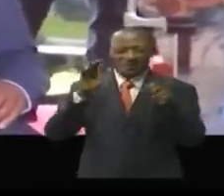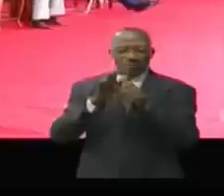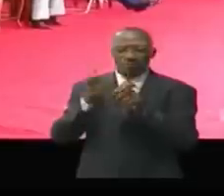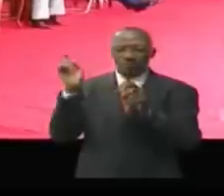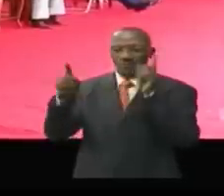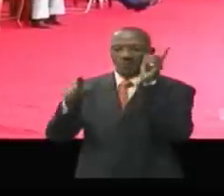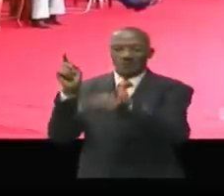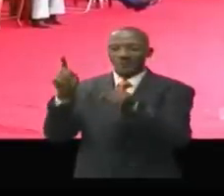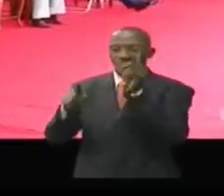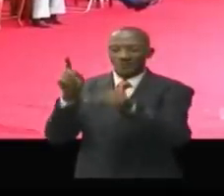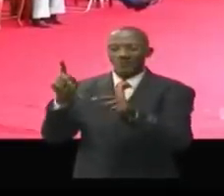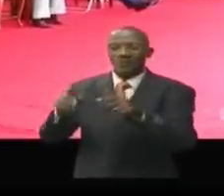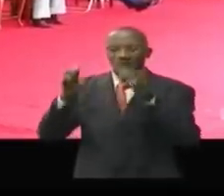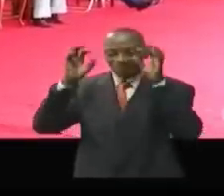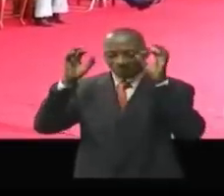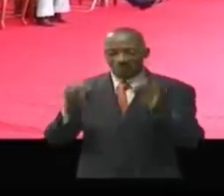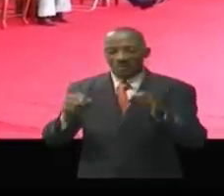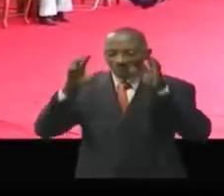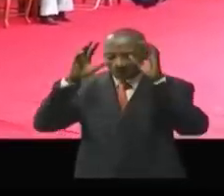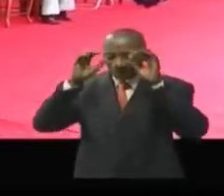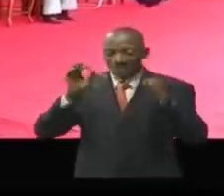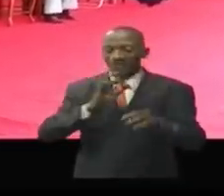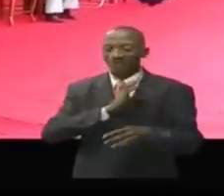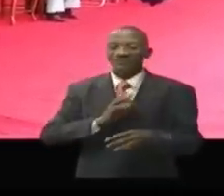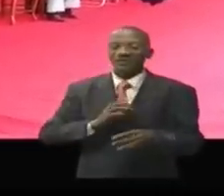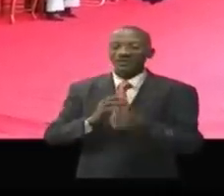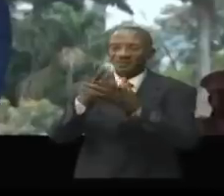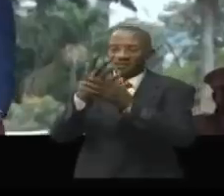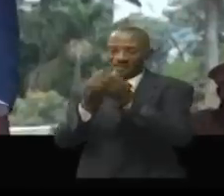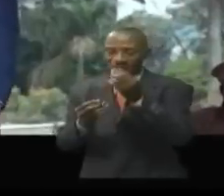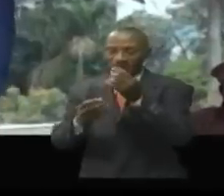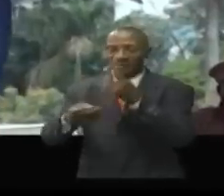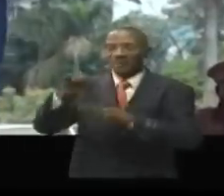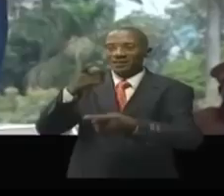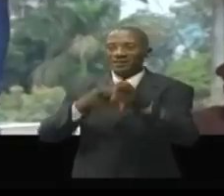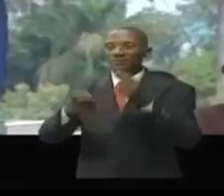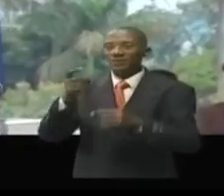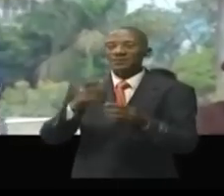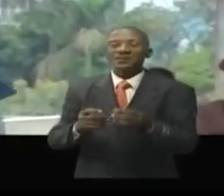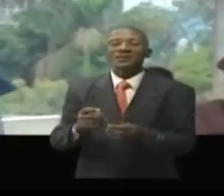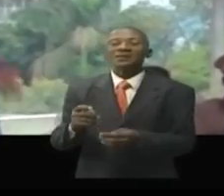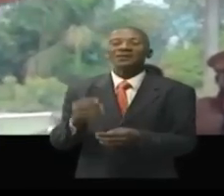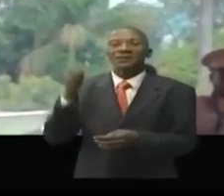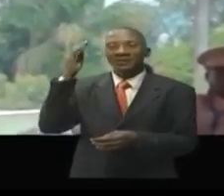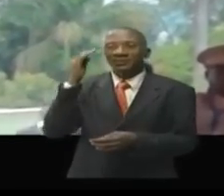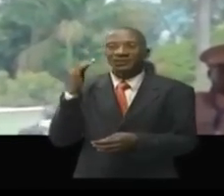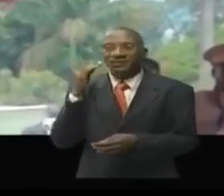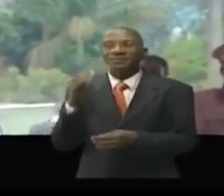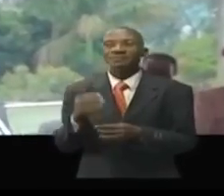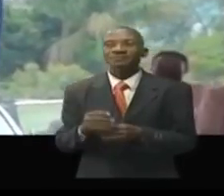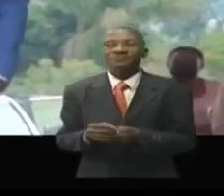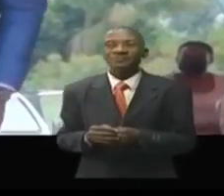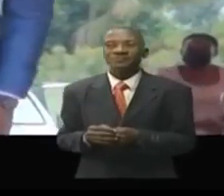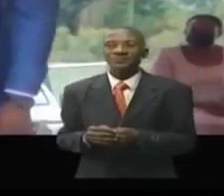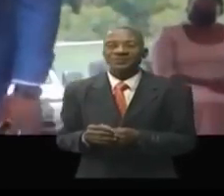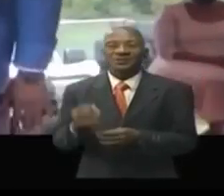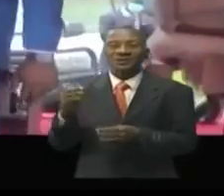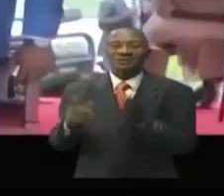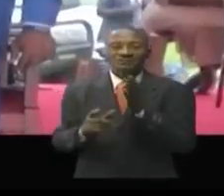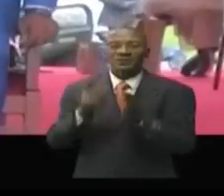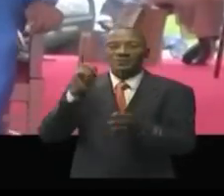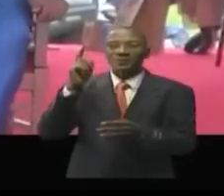et d'autres chefs d'État et de gouvernement. La RDC a été représentée par le vice-premier ministre, ministre de la fonction